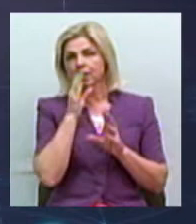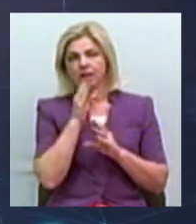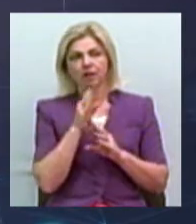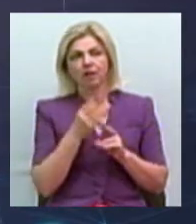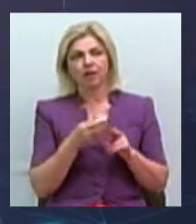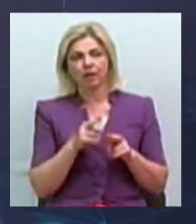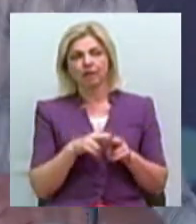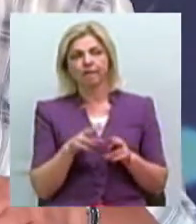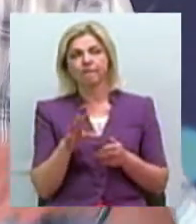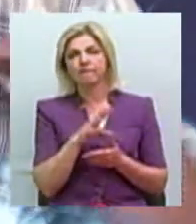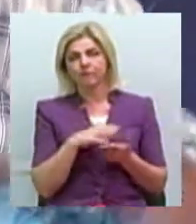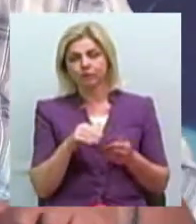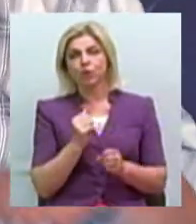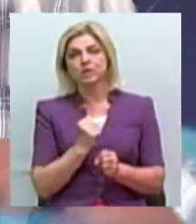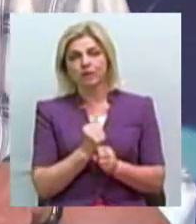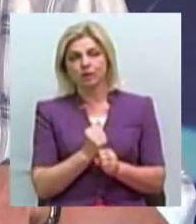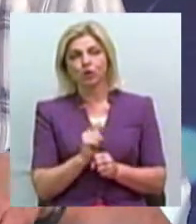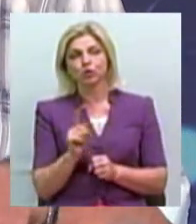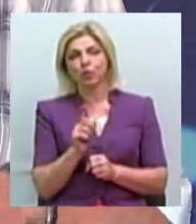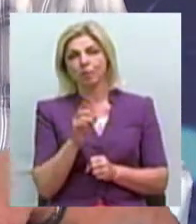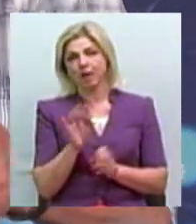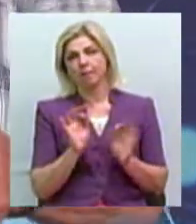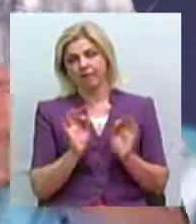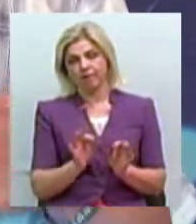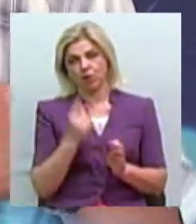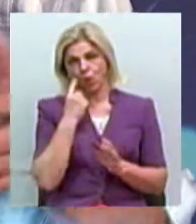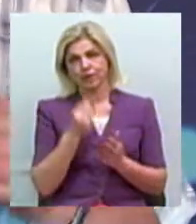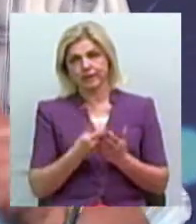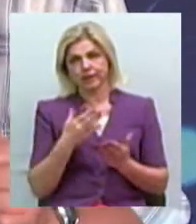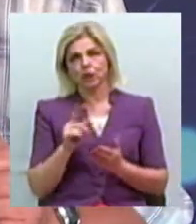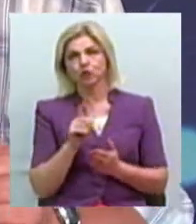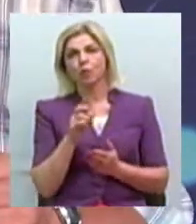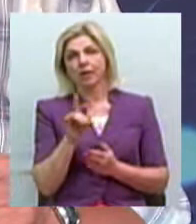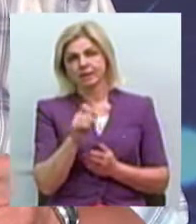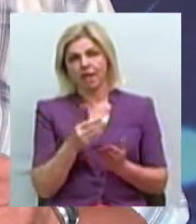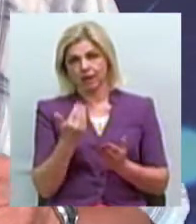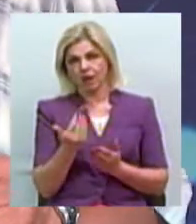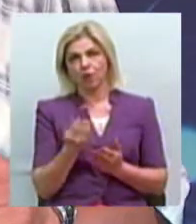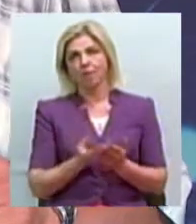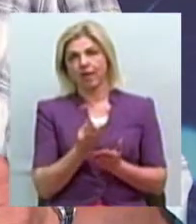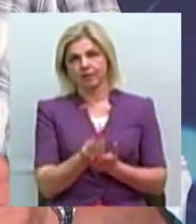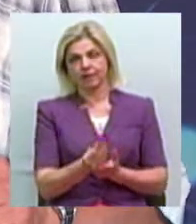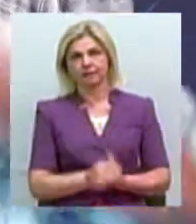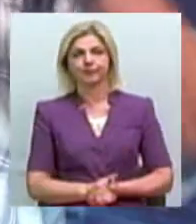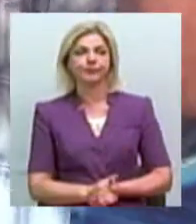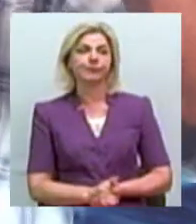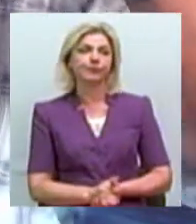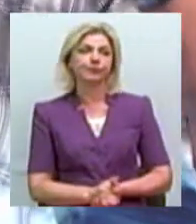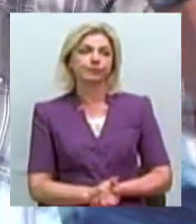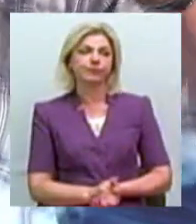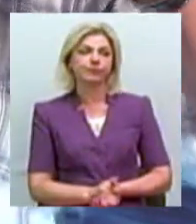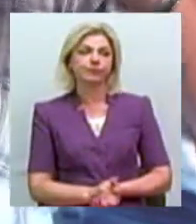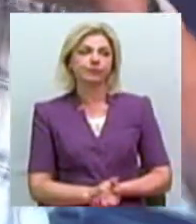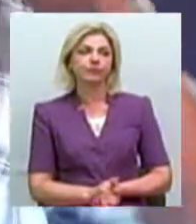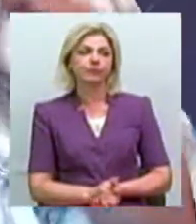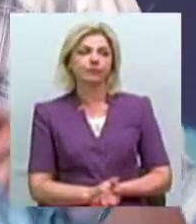это сделано для того, чтобы правильно ценить, чтобы за нее платили. Сумнево. Да. Я хочу попробовать. А есть другая